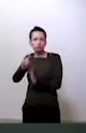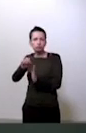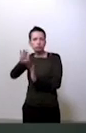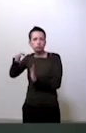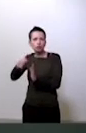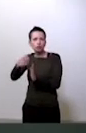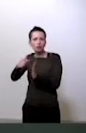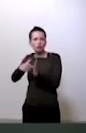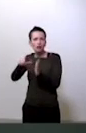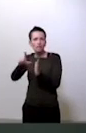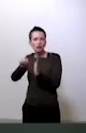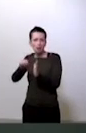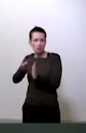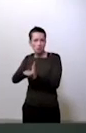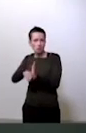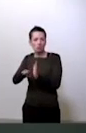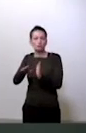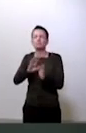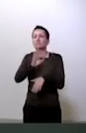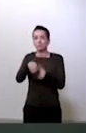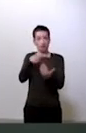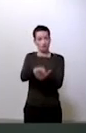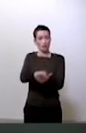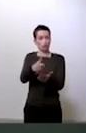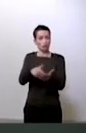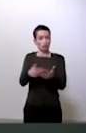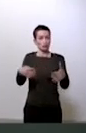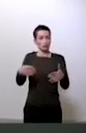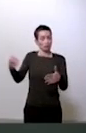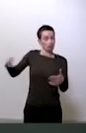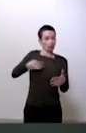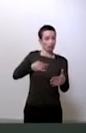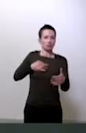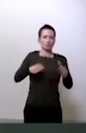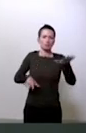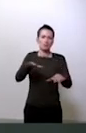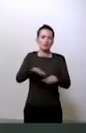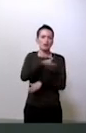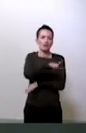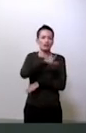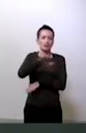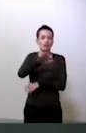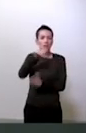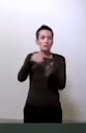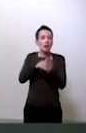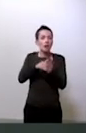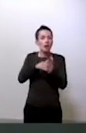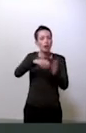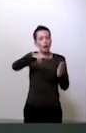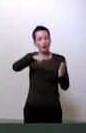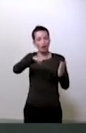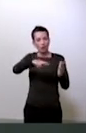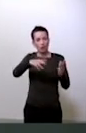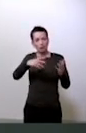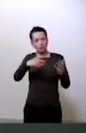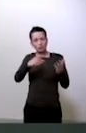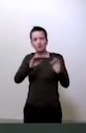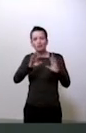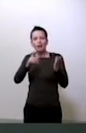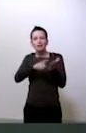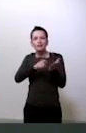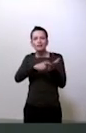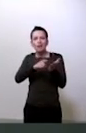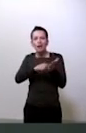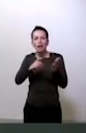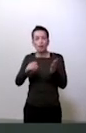Et à la fin 2019, il note que ce serait 25 000 biens produits en défiscalisé sur la métropole et 8 500